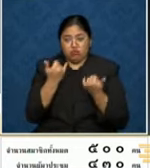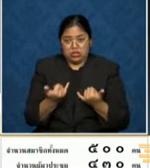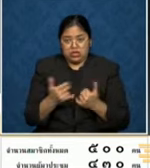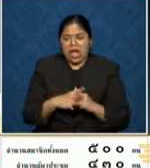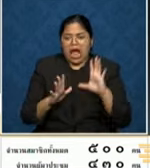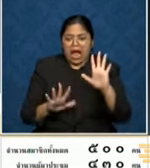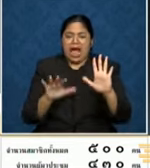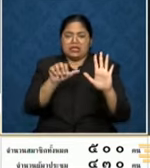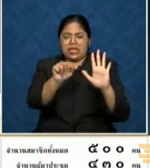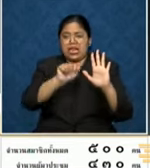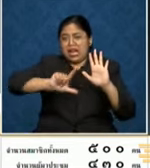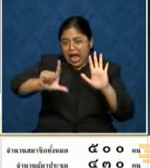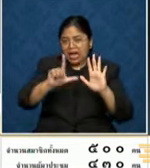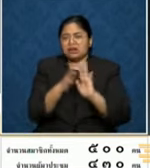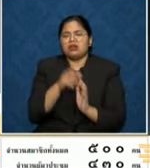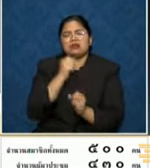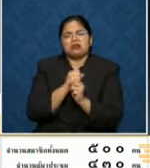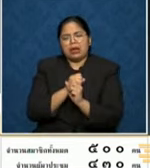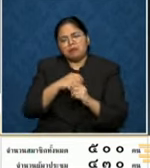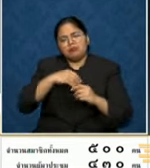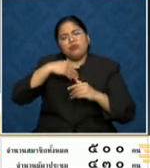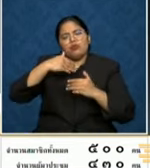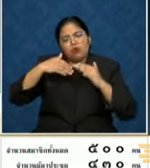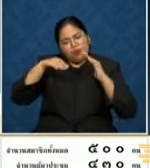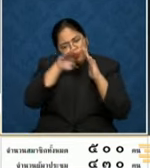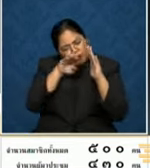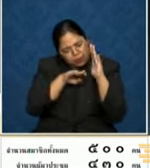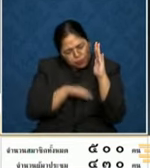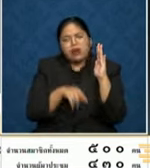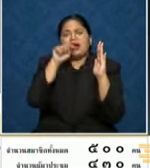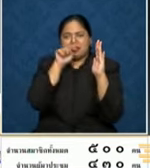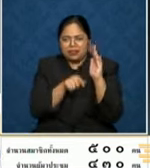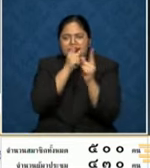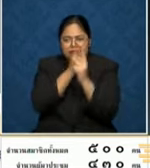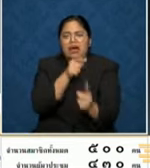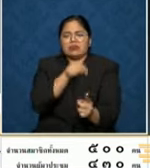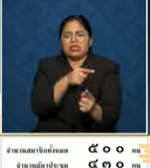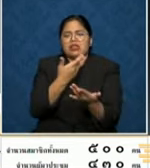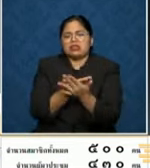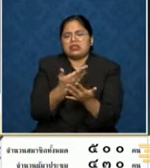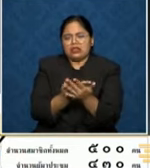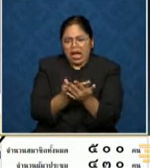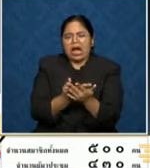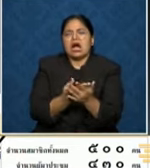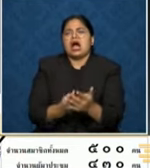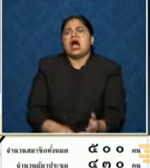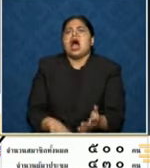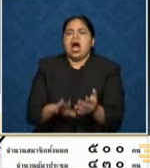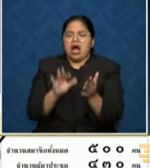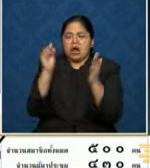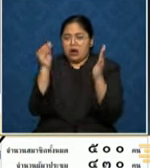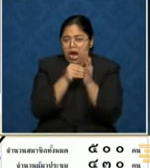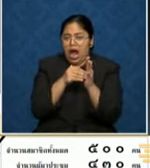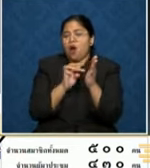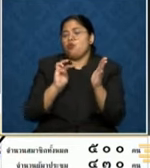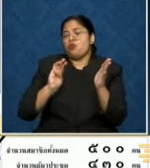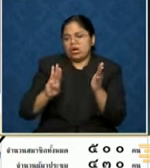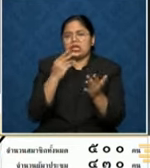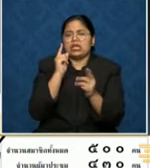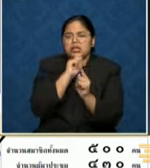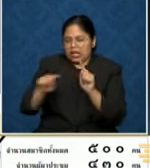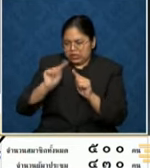500,000 ล้านหากดำเนินการเช่นนี้ครับท่านประธานครับผมมั่นใจว่าการแจกเงินดิจิตอลวอลเล็ตจะเดินหน้าได้สำเร็จผมเห็นใจ